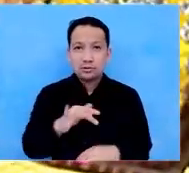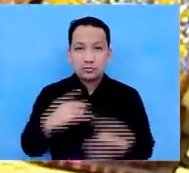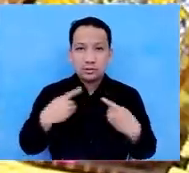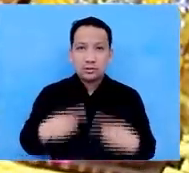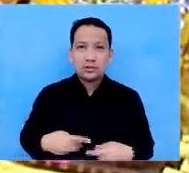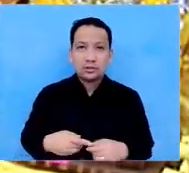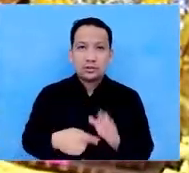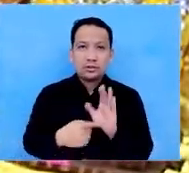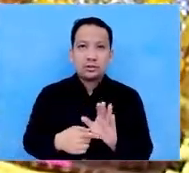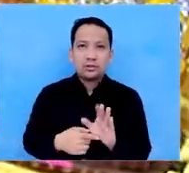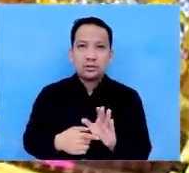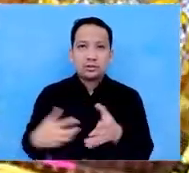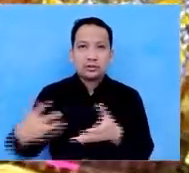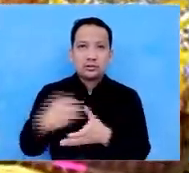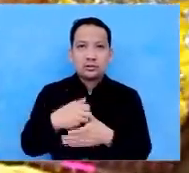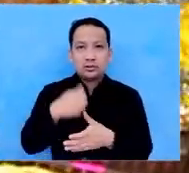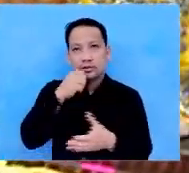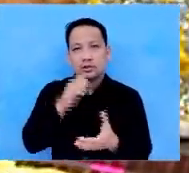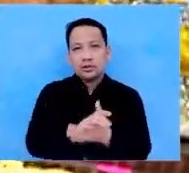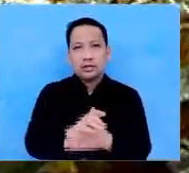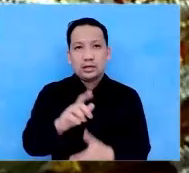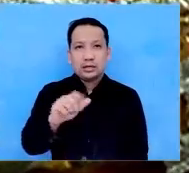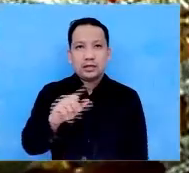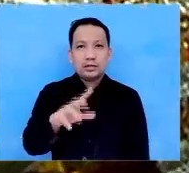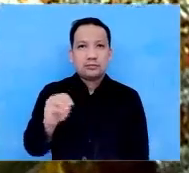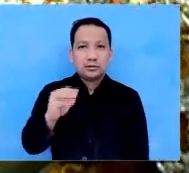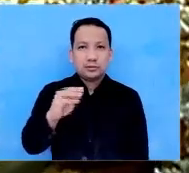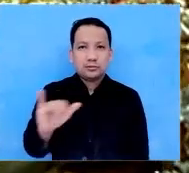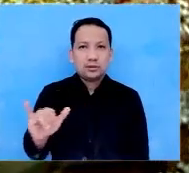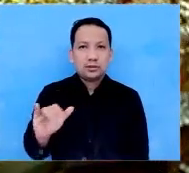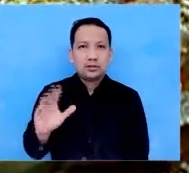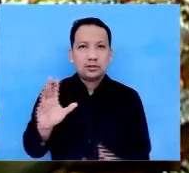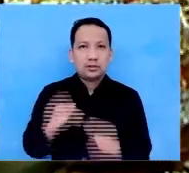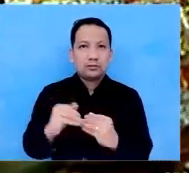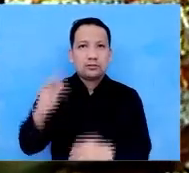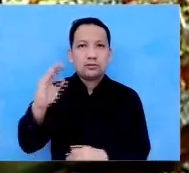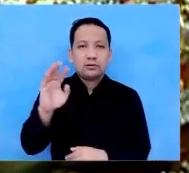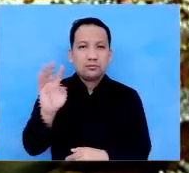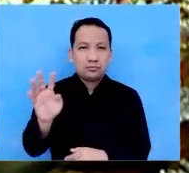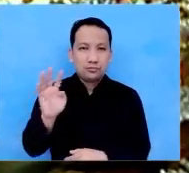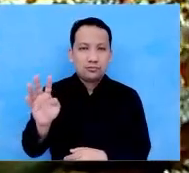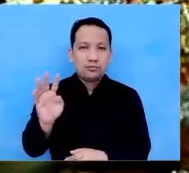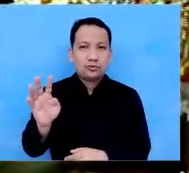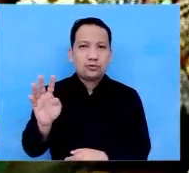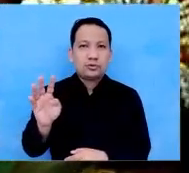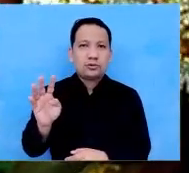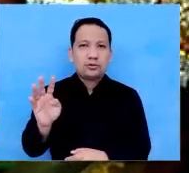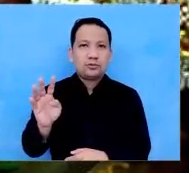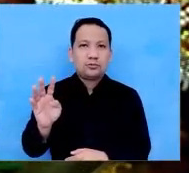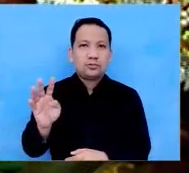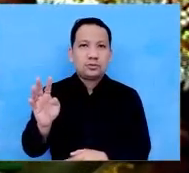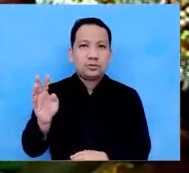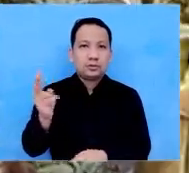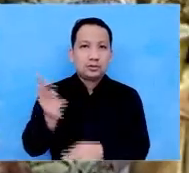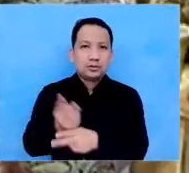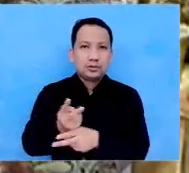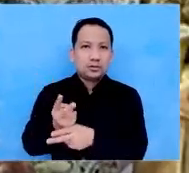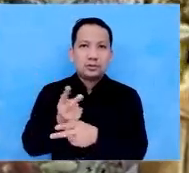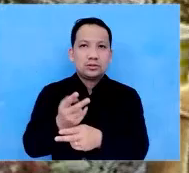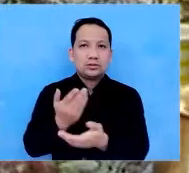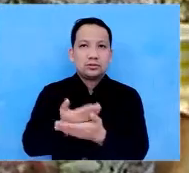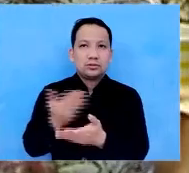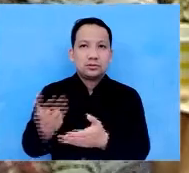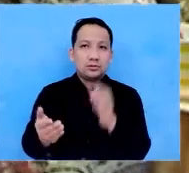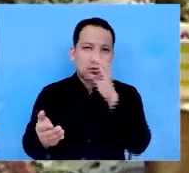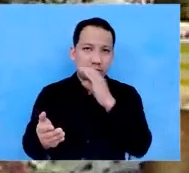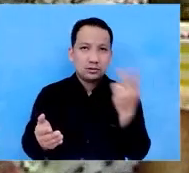na lang ng koleksyon ng mag-asawang Alvin at May, na lagpas 40 taon na sa kanilang pangangalaga. We bought it in Cebu, mag-boyfriend